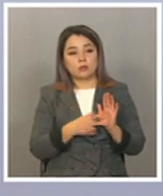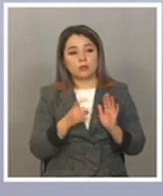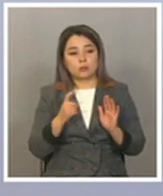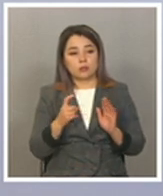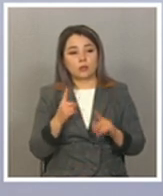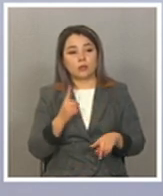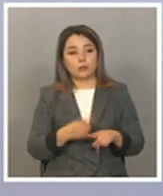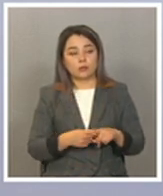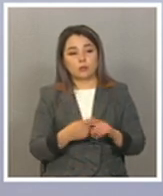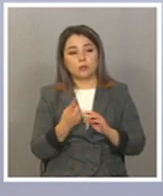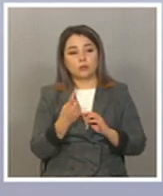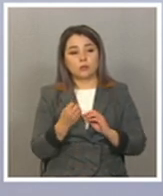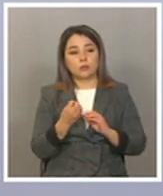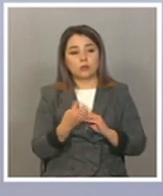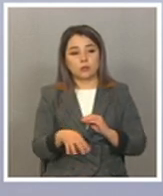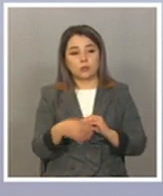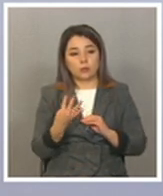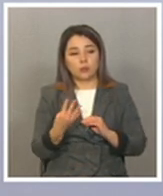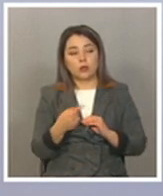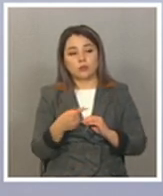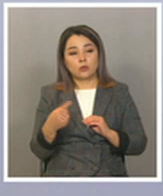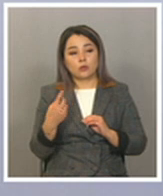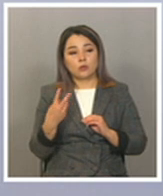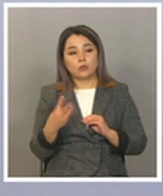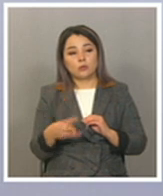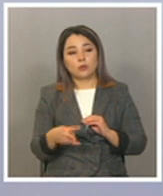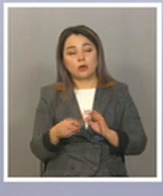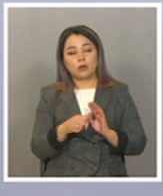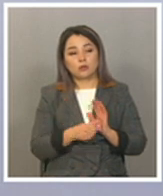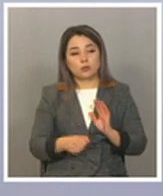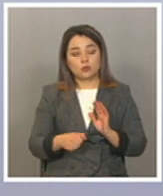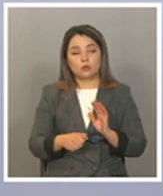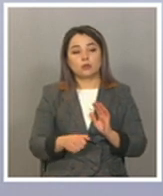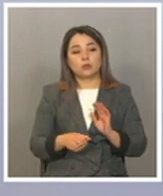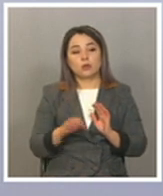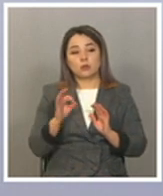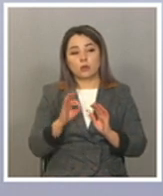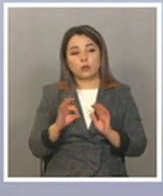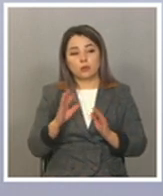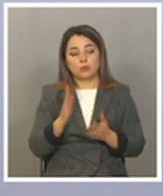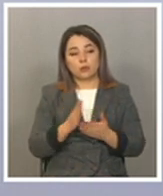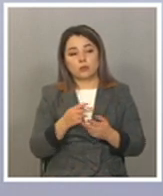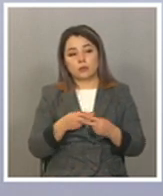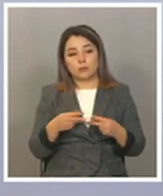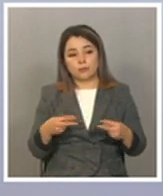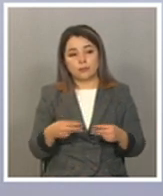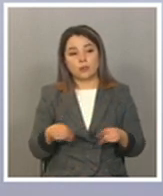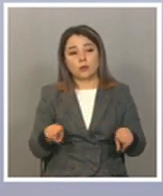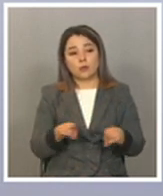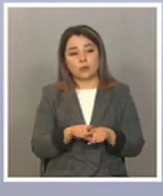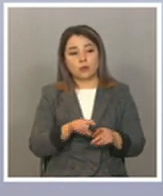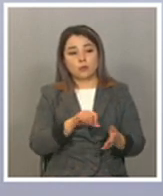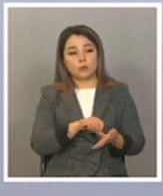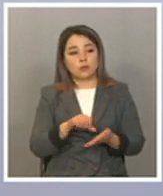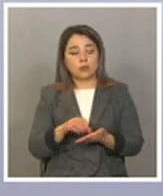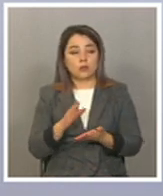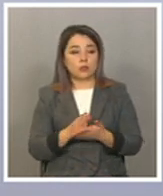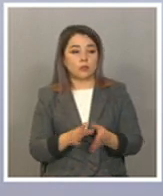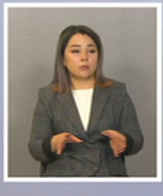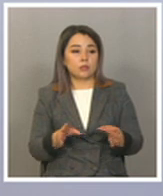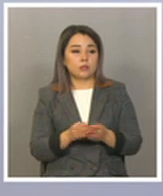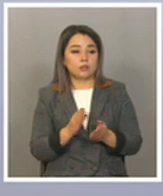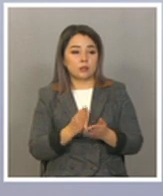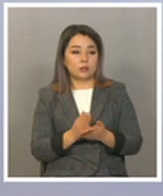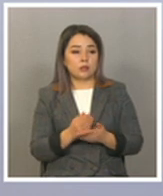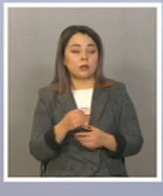48х қосылған 144 азайтылған 3600 тең 0-ге. Ұқсас мүшелерді біріктіретін болсақ,